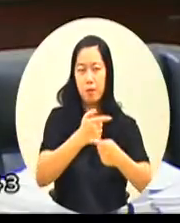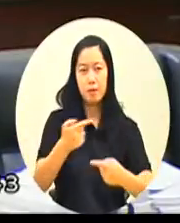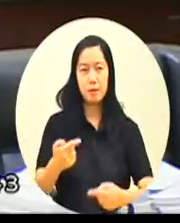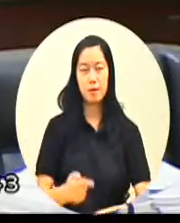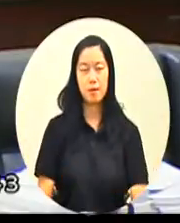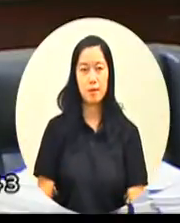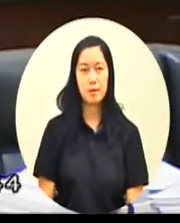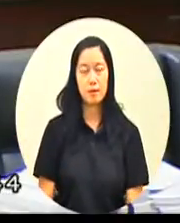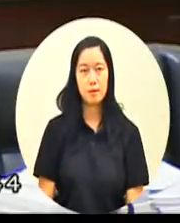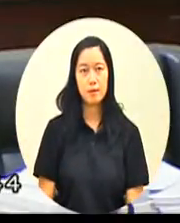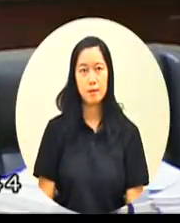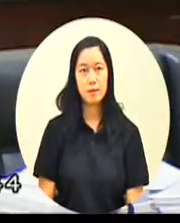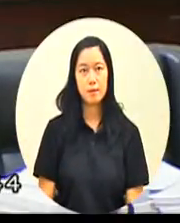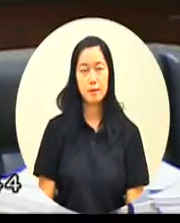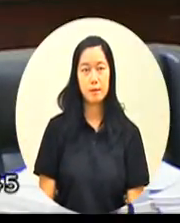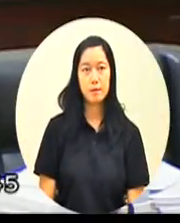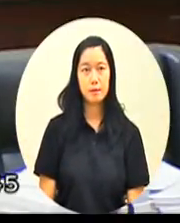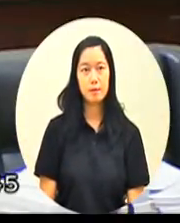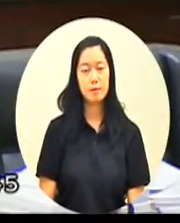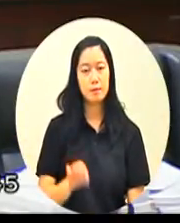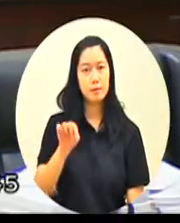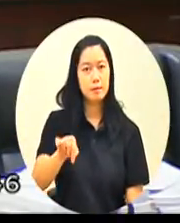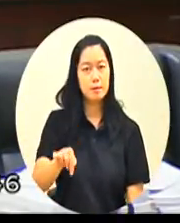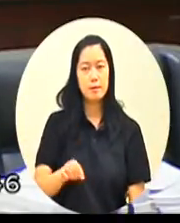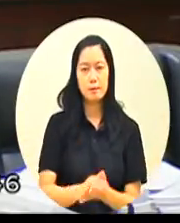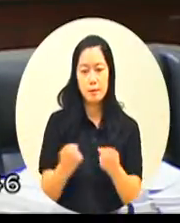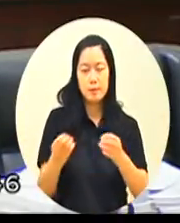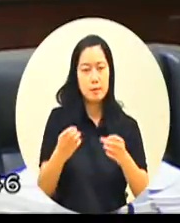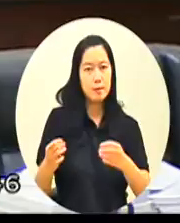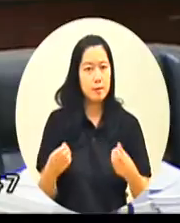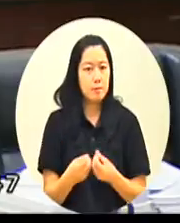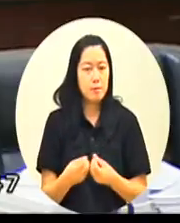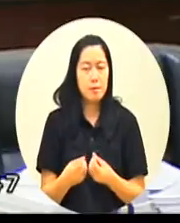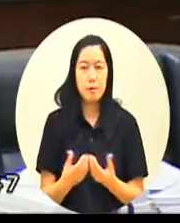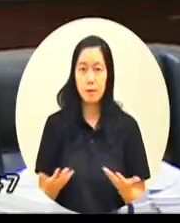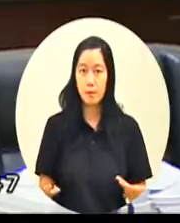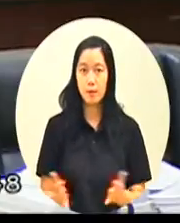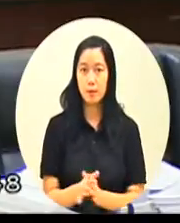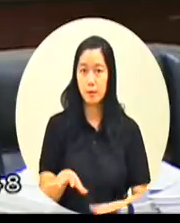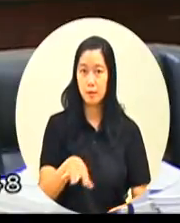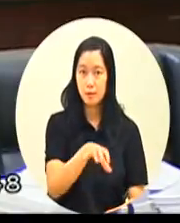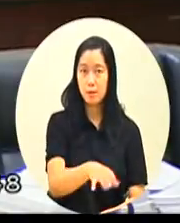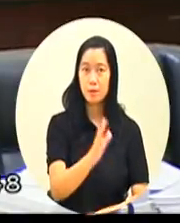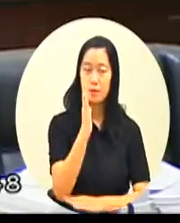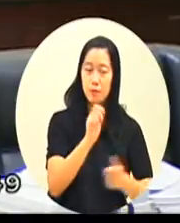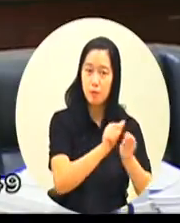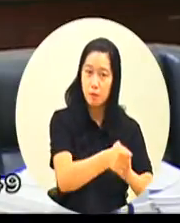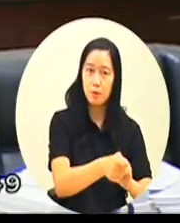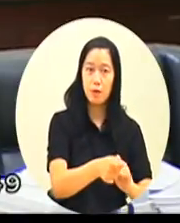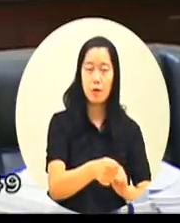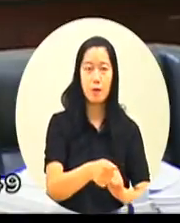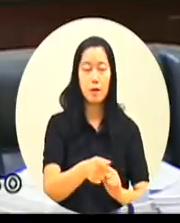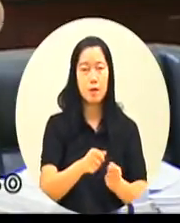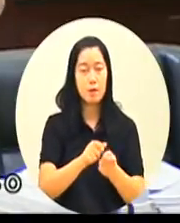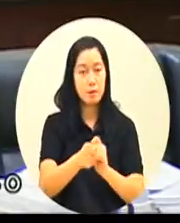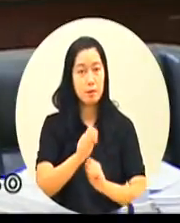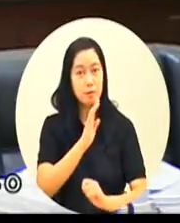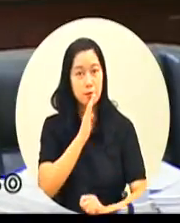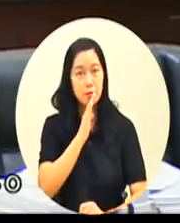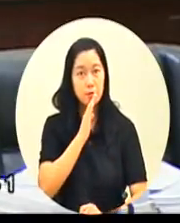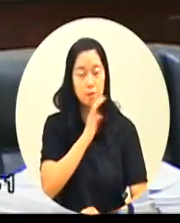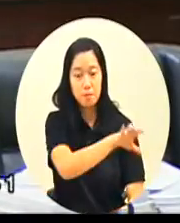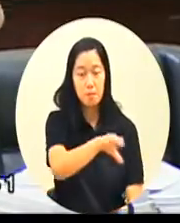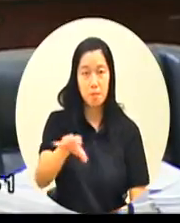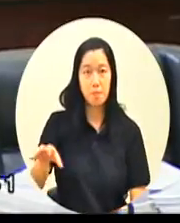这个议题其实是两难，就当然大家一个地方政府这是地方税，那每一个地方政府